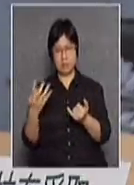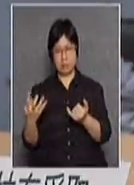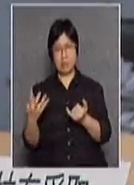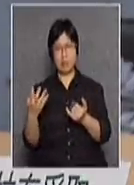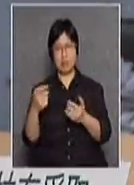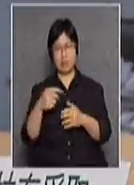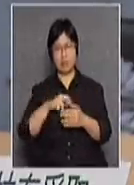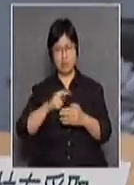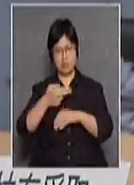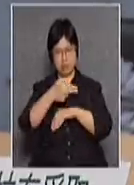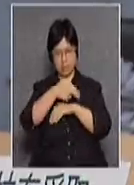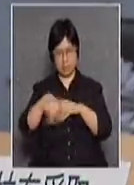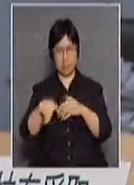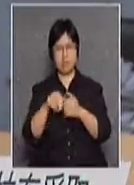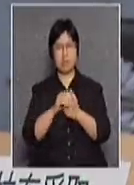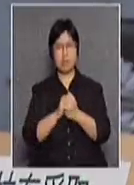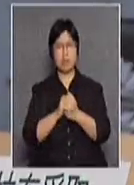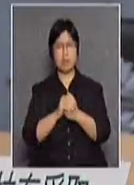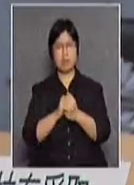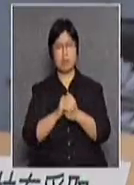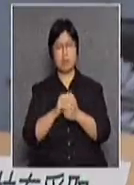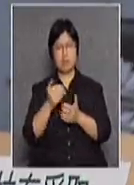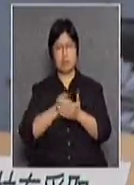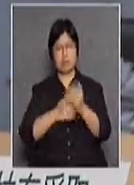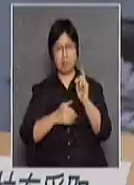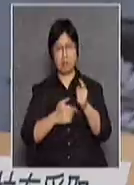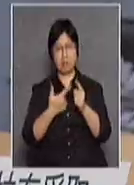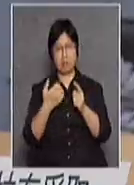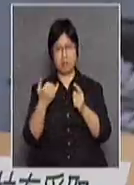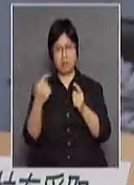664項修正案，削減